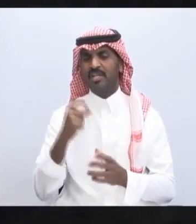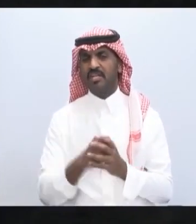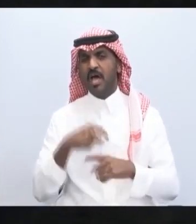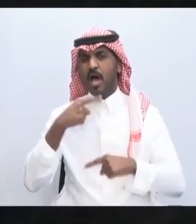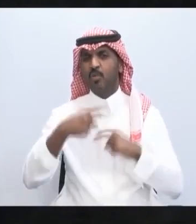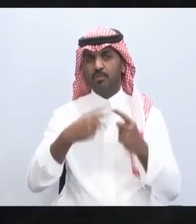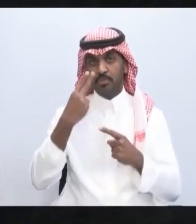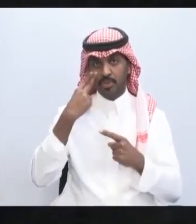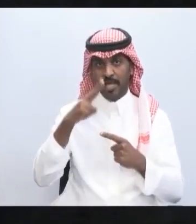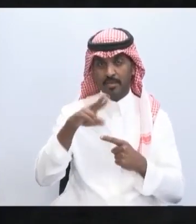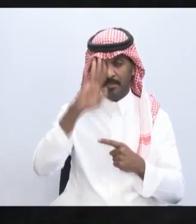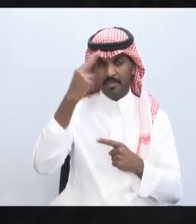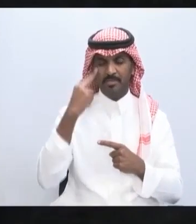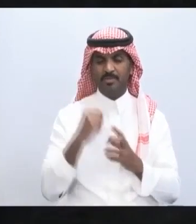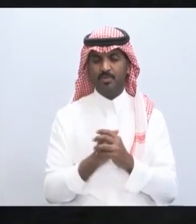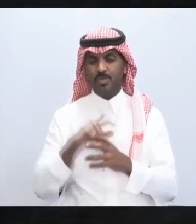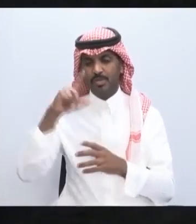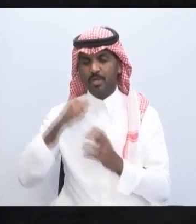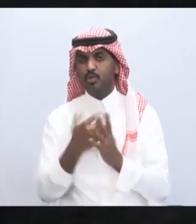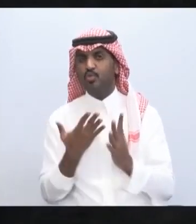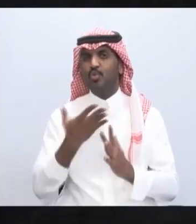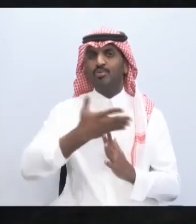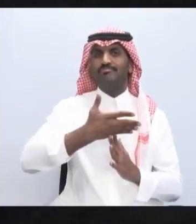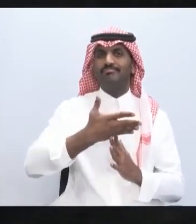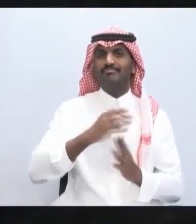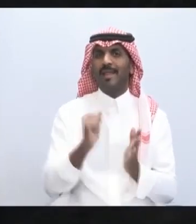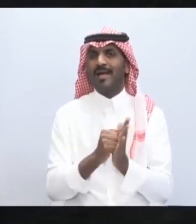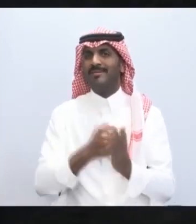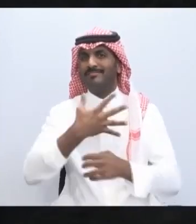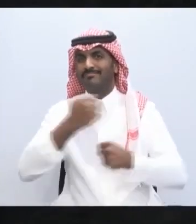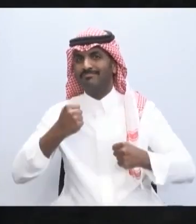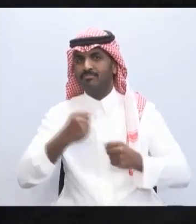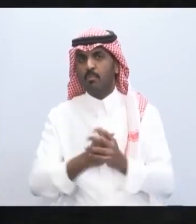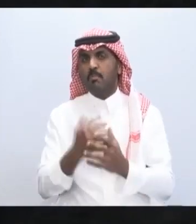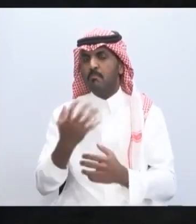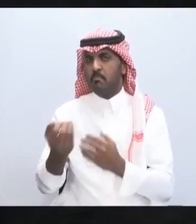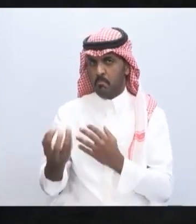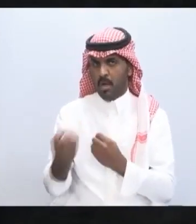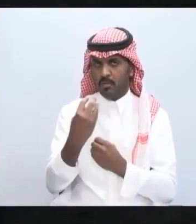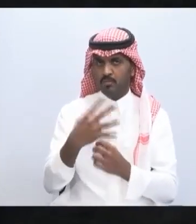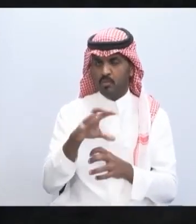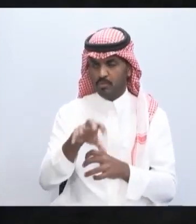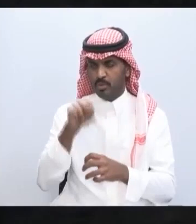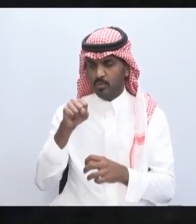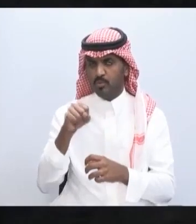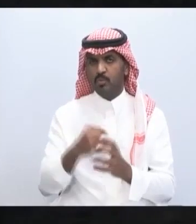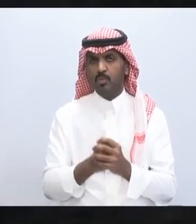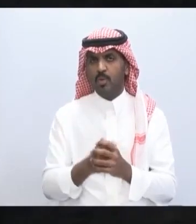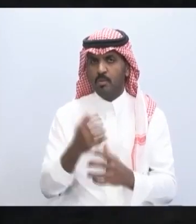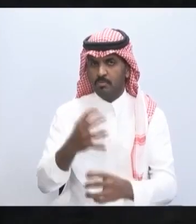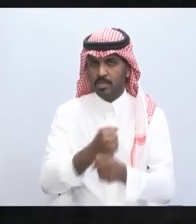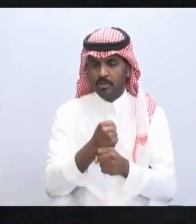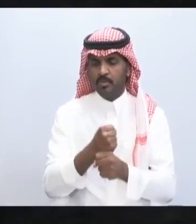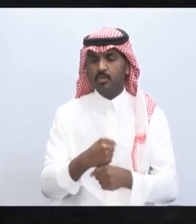حاول عندما شاهد الملك عبد العزيز ورجاله الدخول لكن الملك عبد العزيز باخته باغته ومسك به